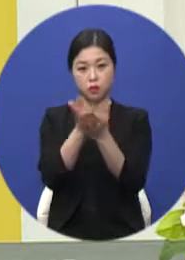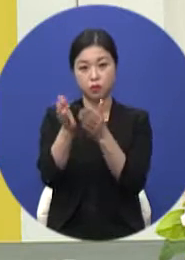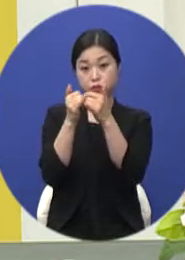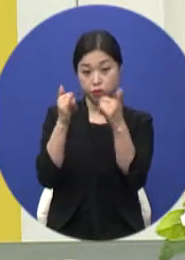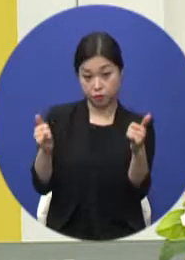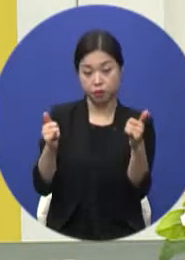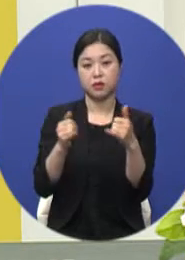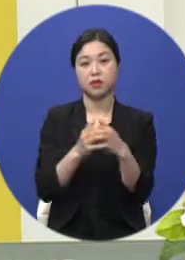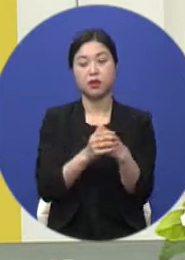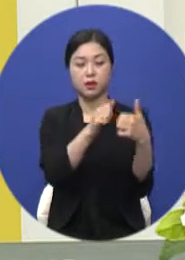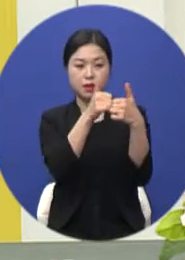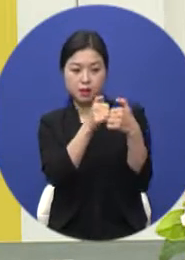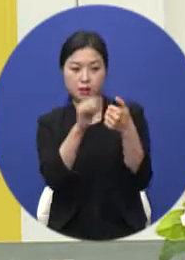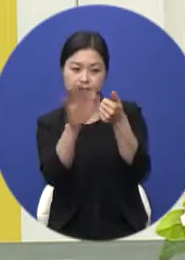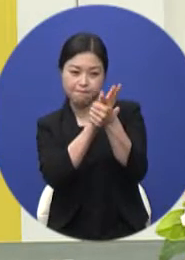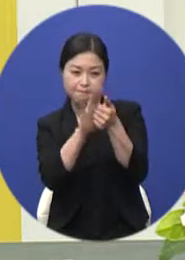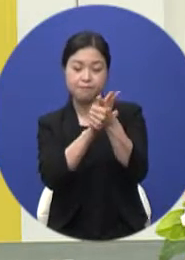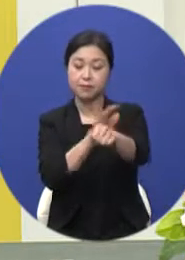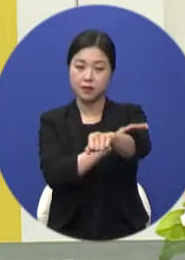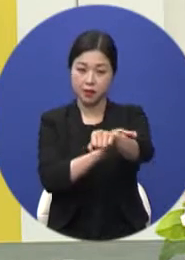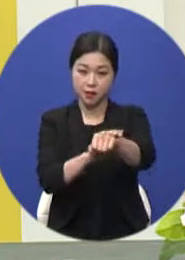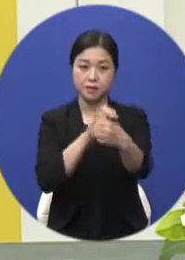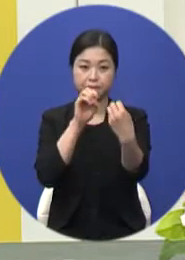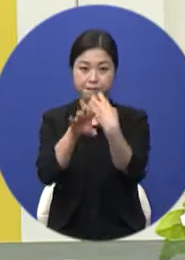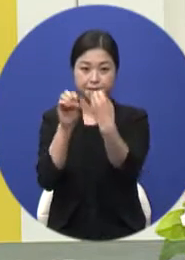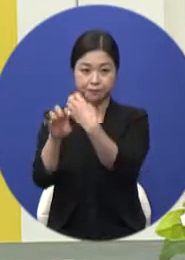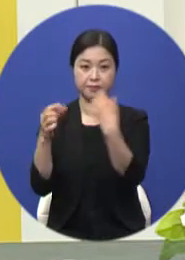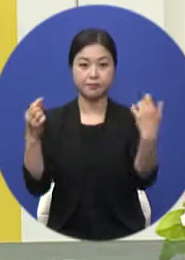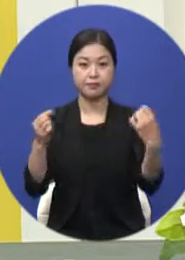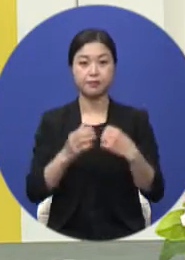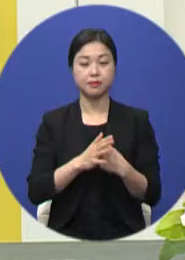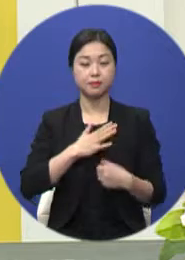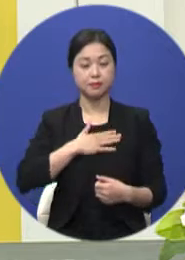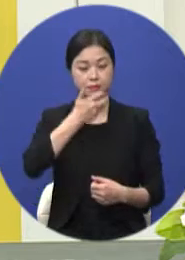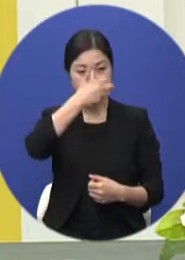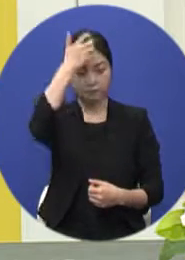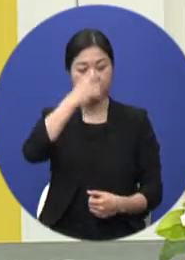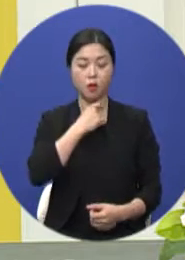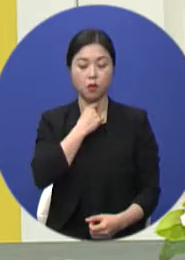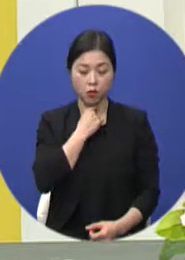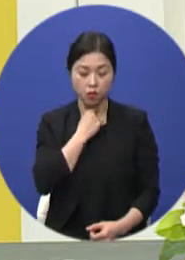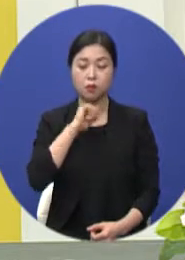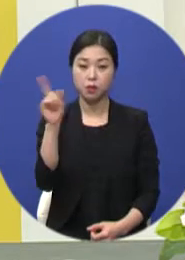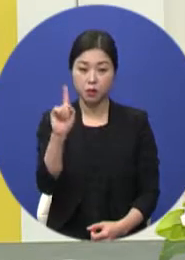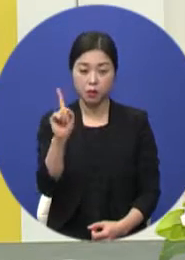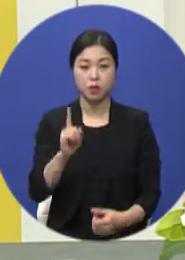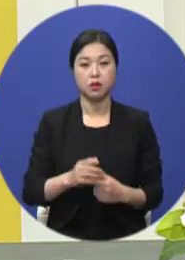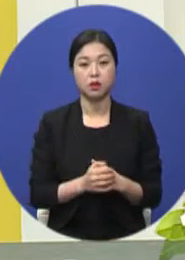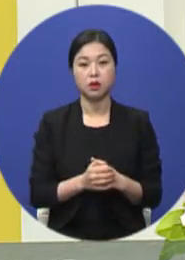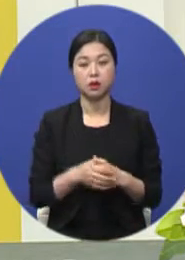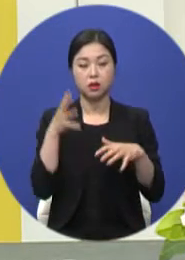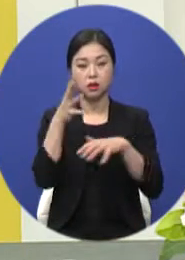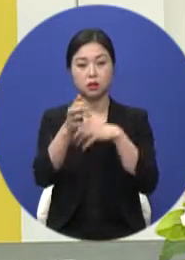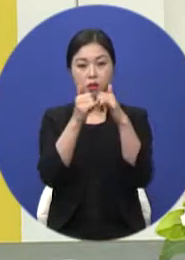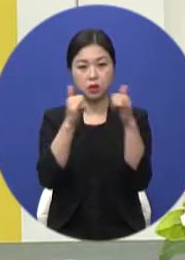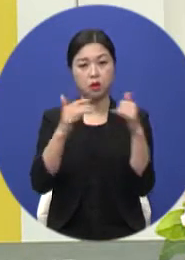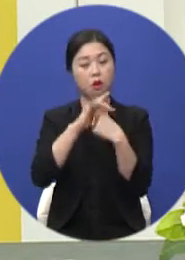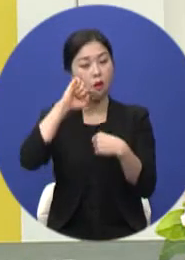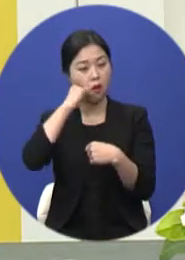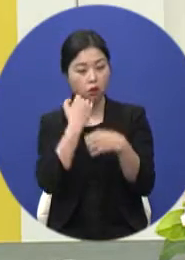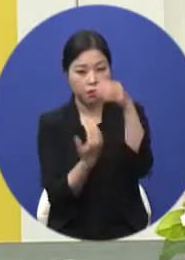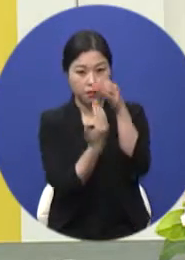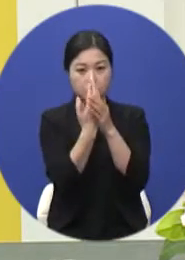또 상담을 또 친절하게 잘해주시기도 하고 제가 이제 꿈꾸는 세상은 우리 전문가분들이 정말 어려움이 있을